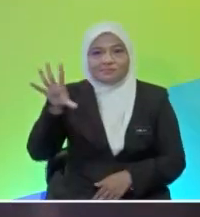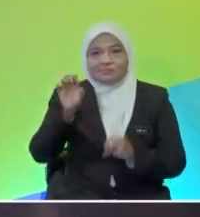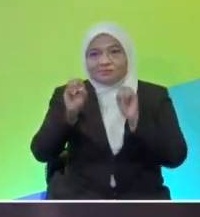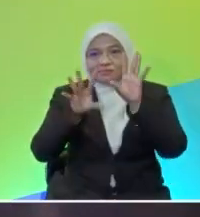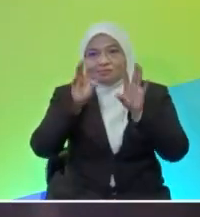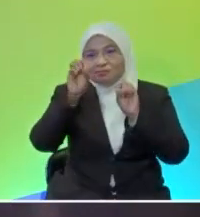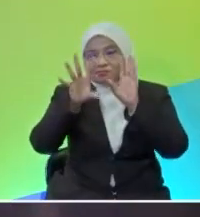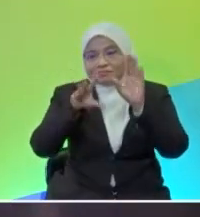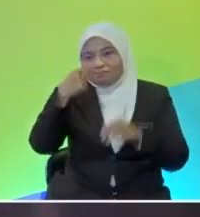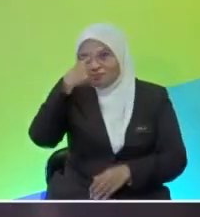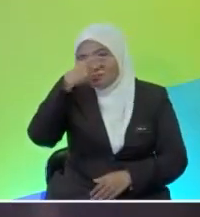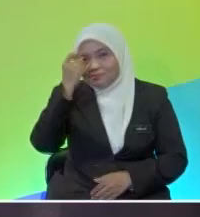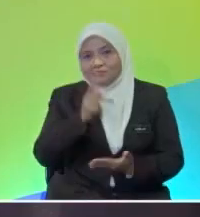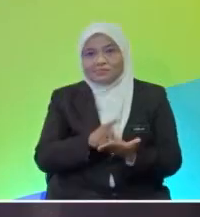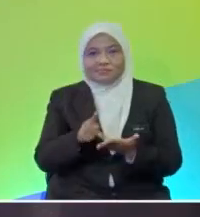saja